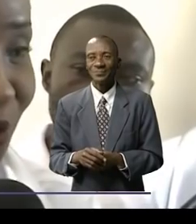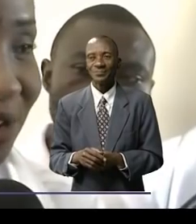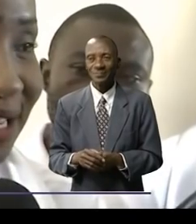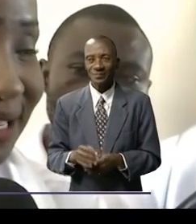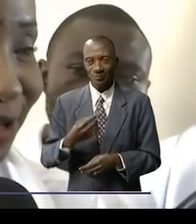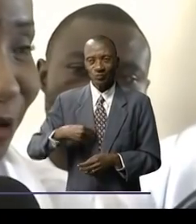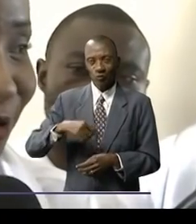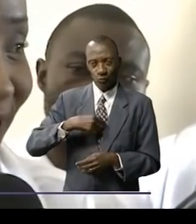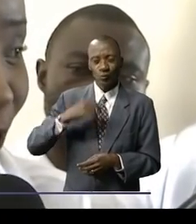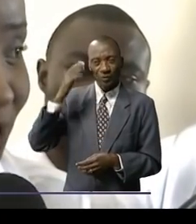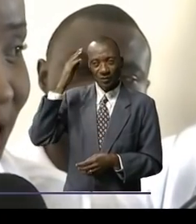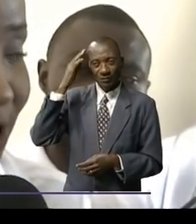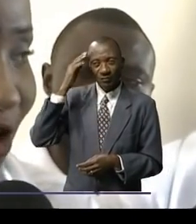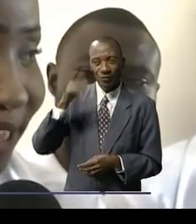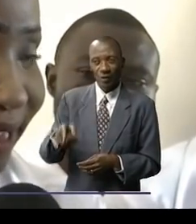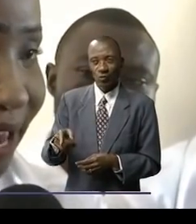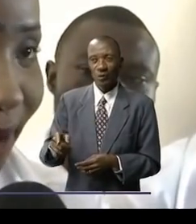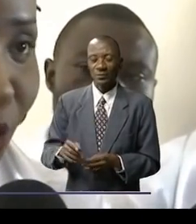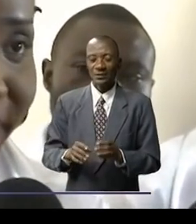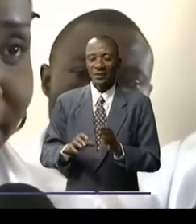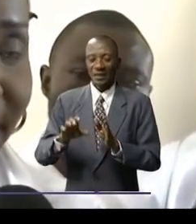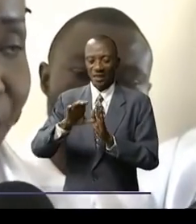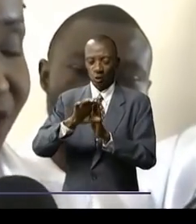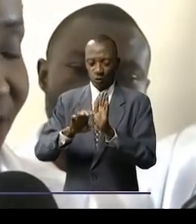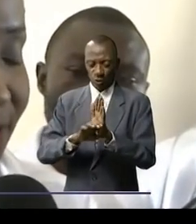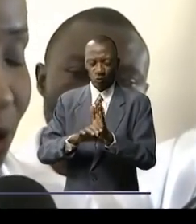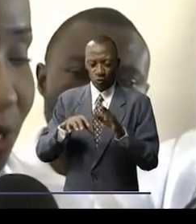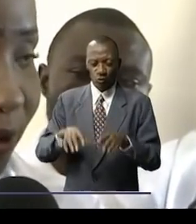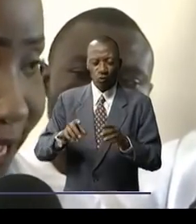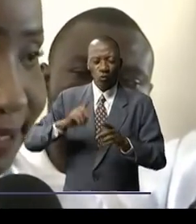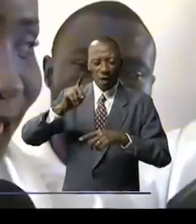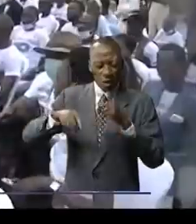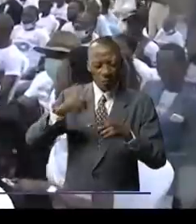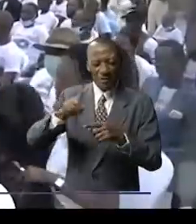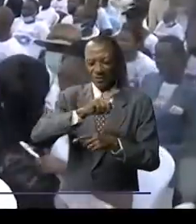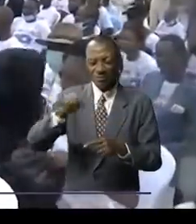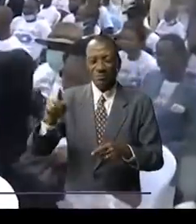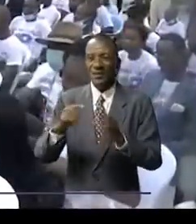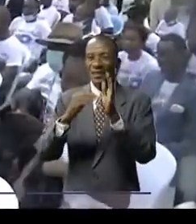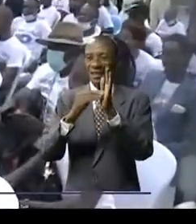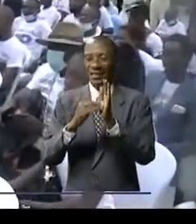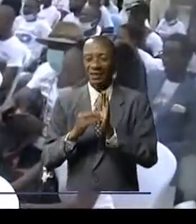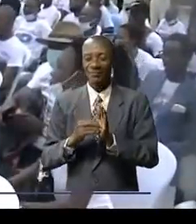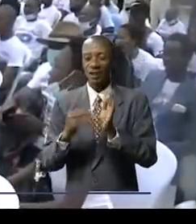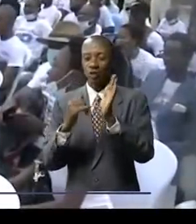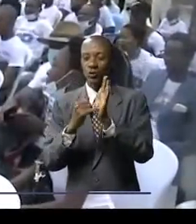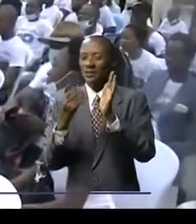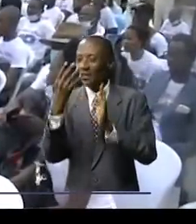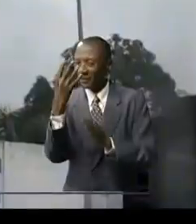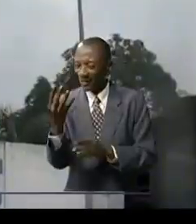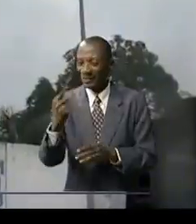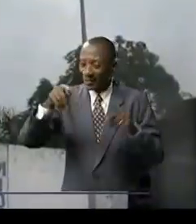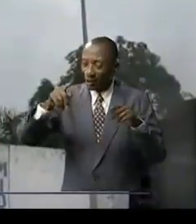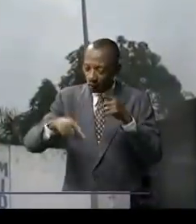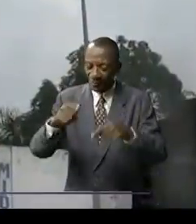où la constitution a été élaborée en 1964. Associatif de la société civile,